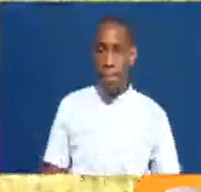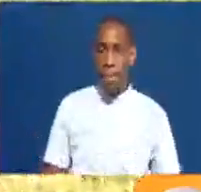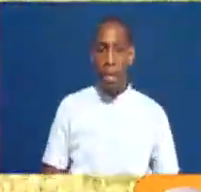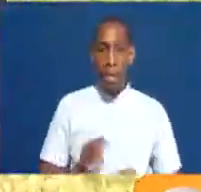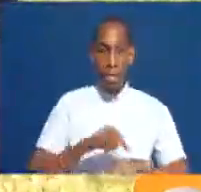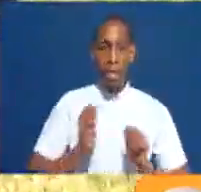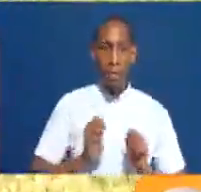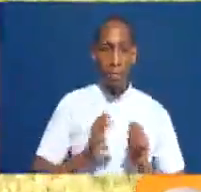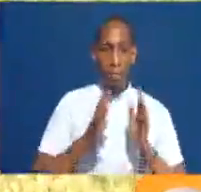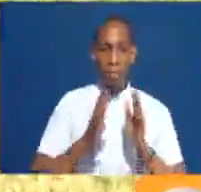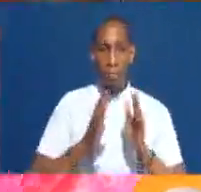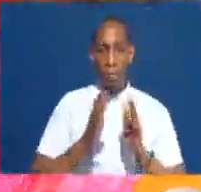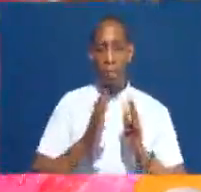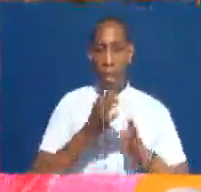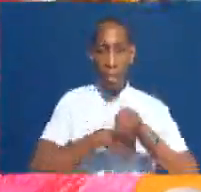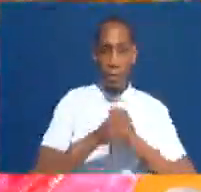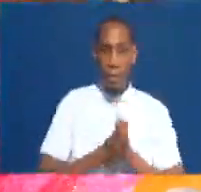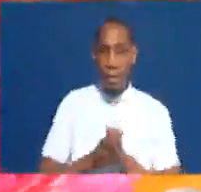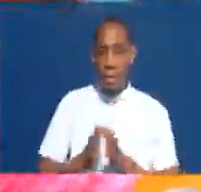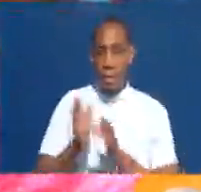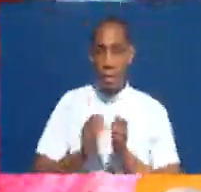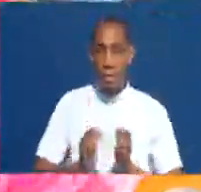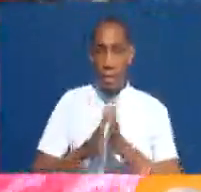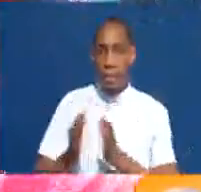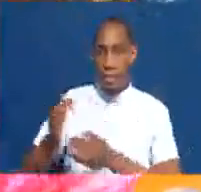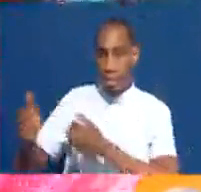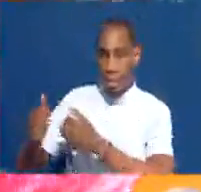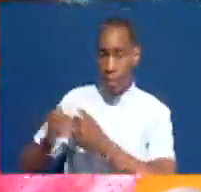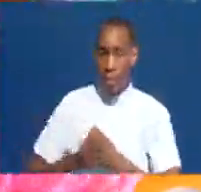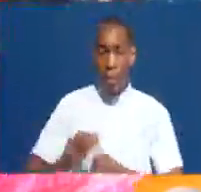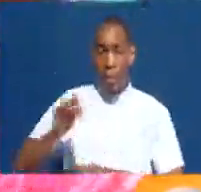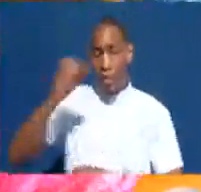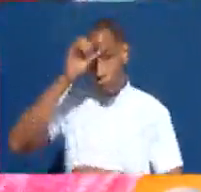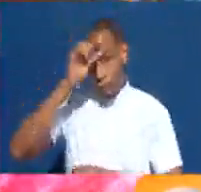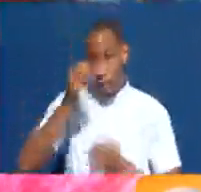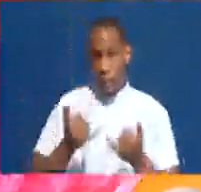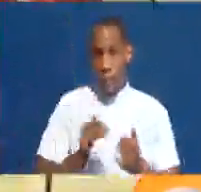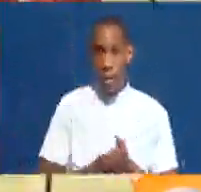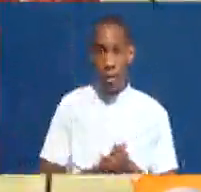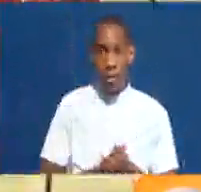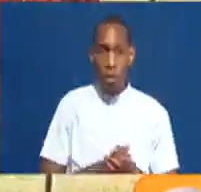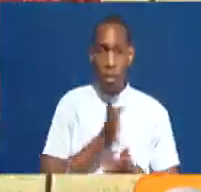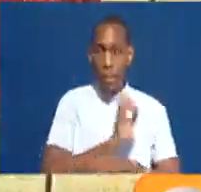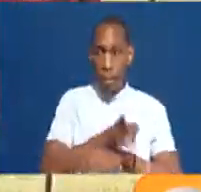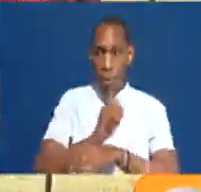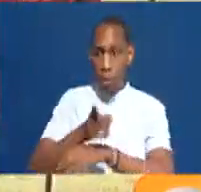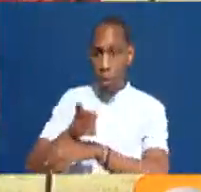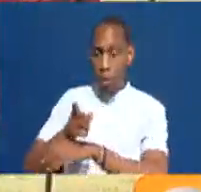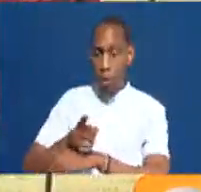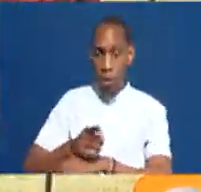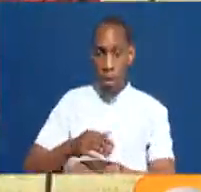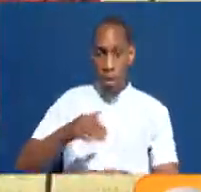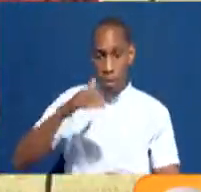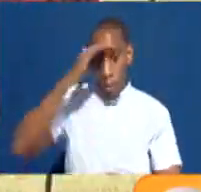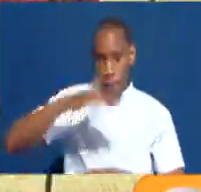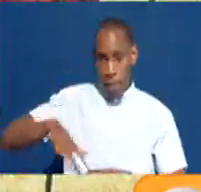Shamra shamra za Krismasi zikibisha hodi. Serikali za kaunti sasa zimetoa kucha na kuonya vilabu na